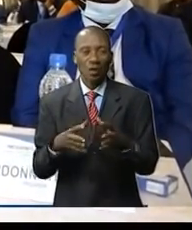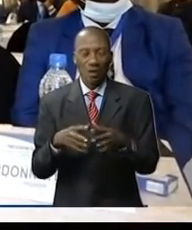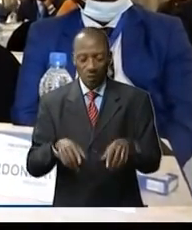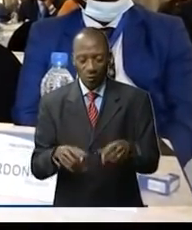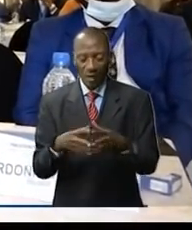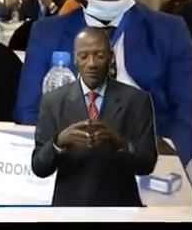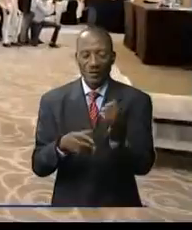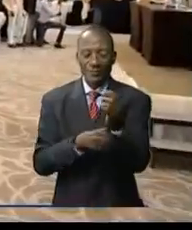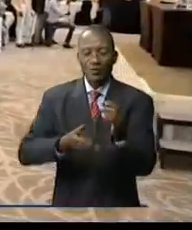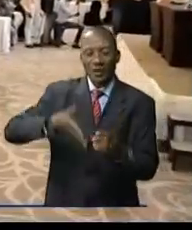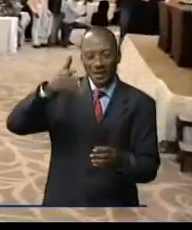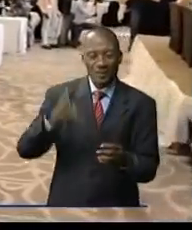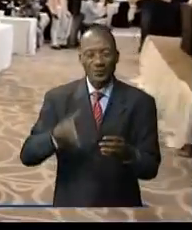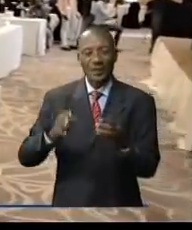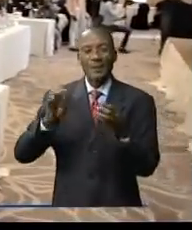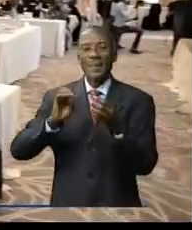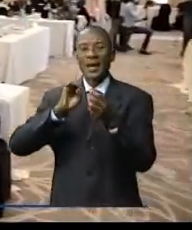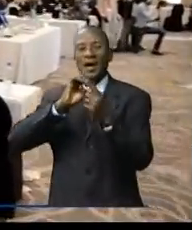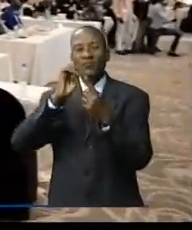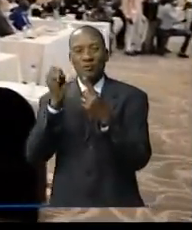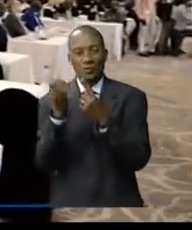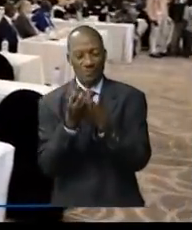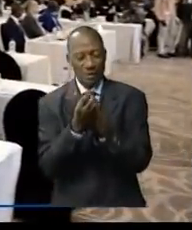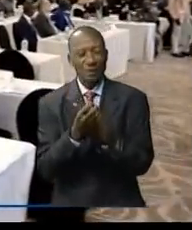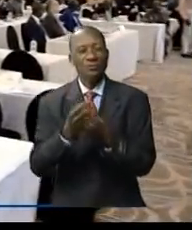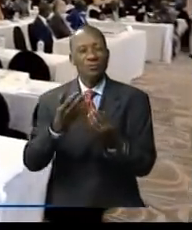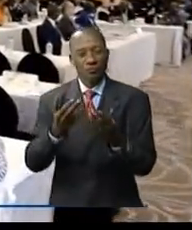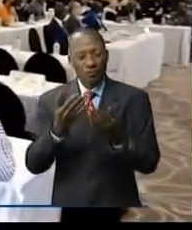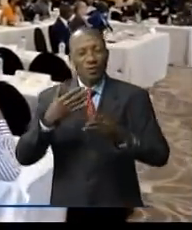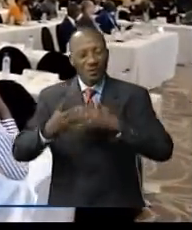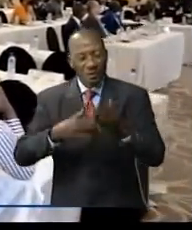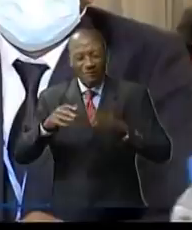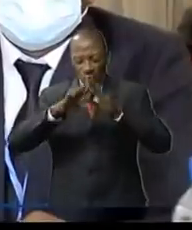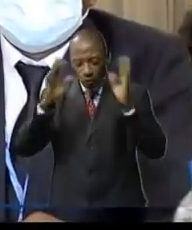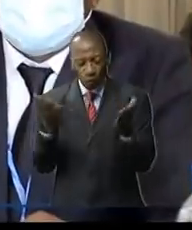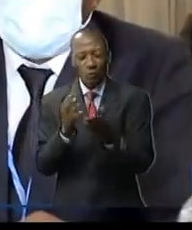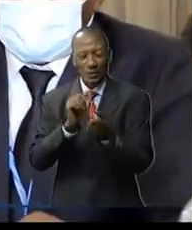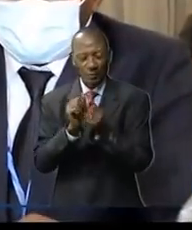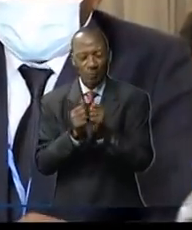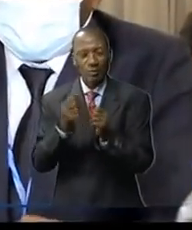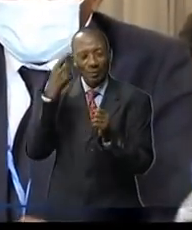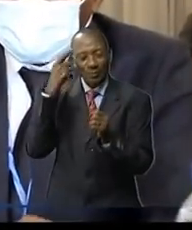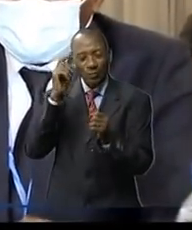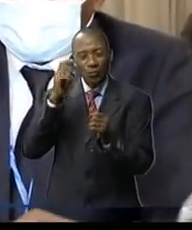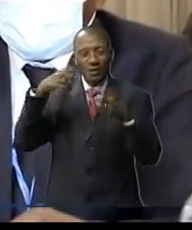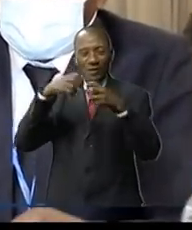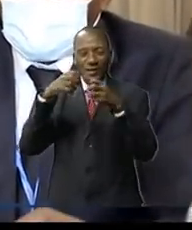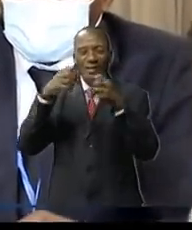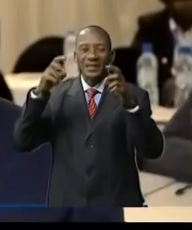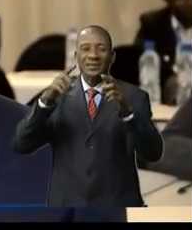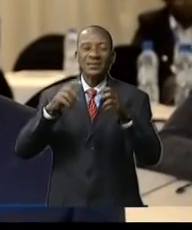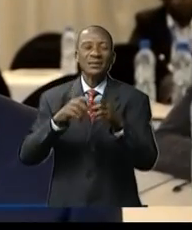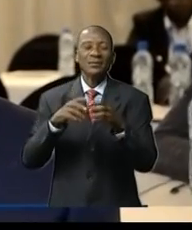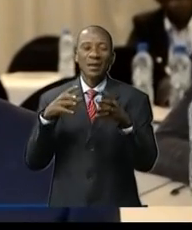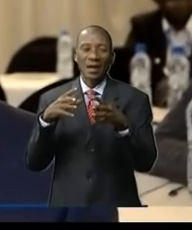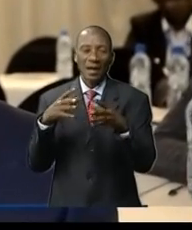environnementaux vise à mettre en place tous les mécanismes nécessaires pour passer d'un système énergétique qui repose essentiellement sur